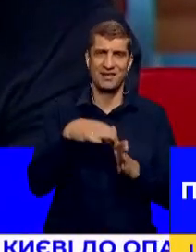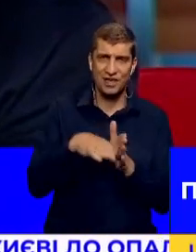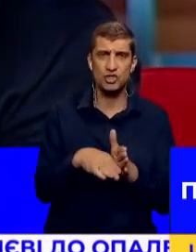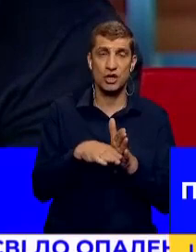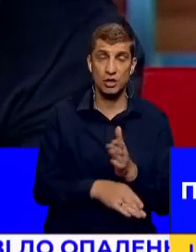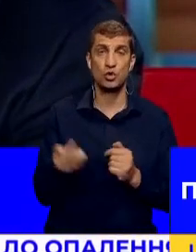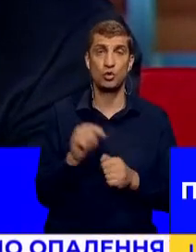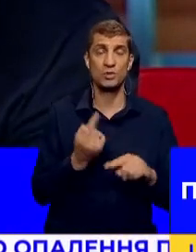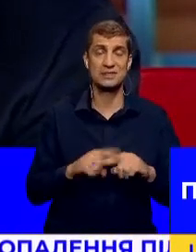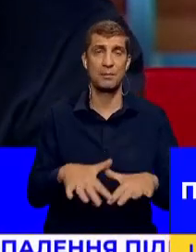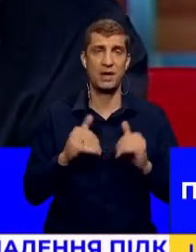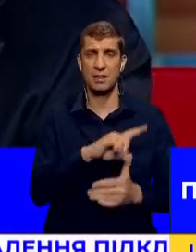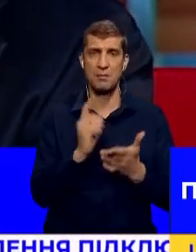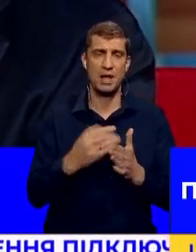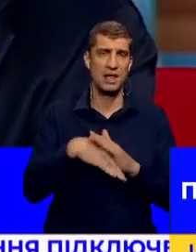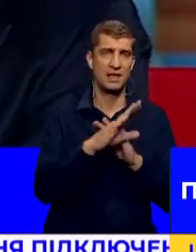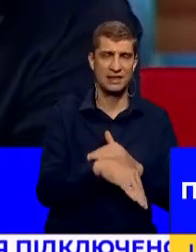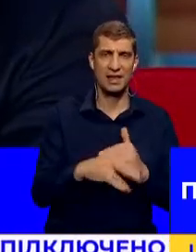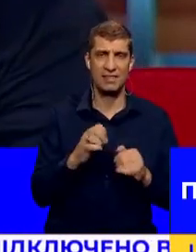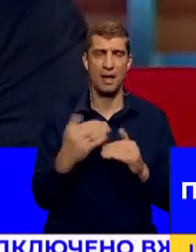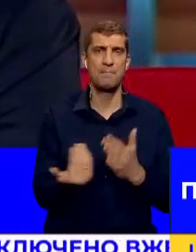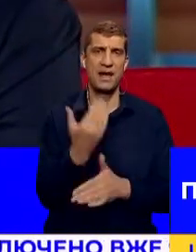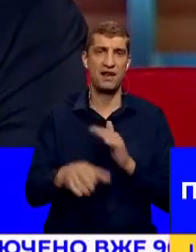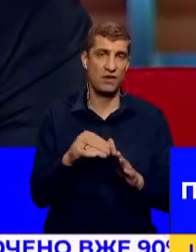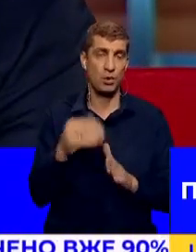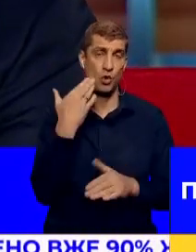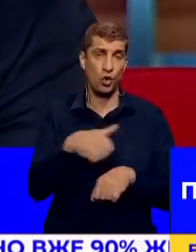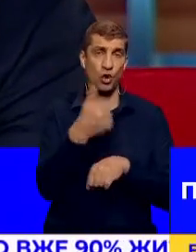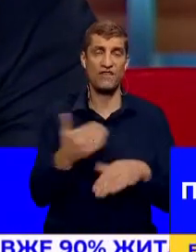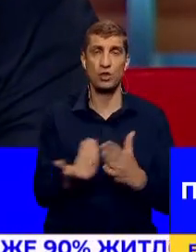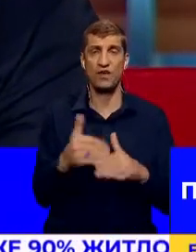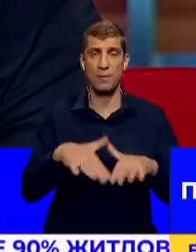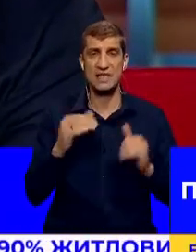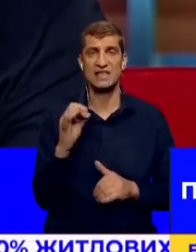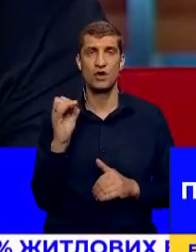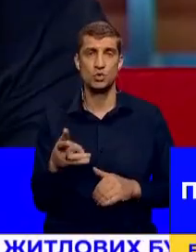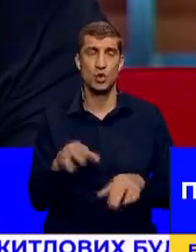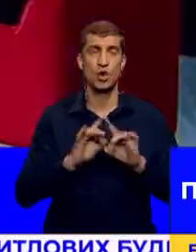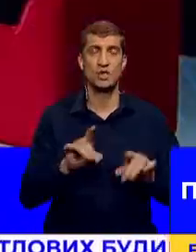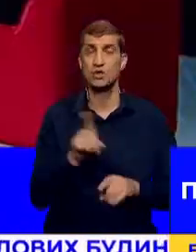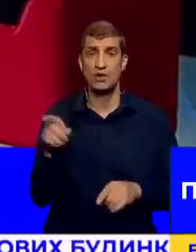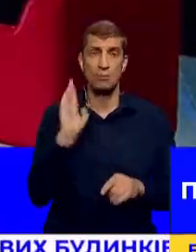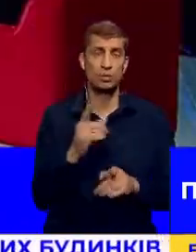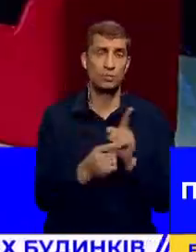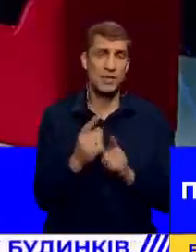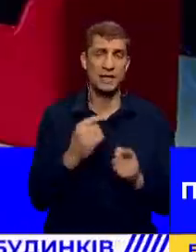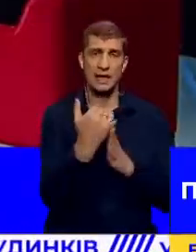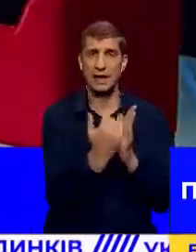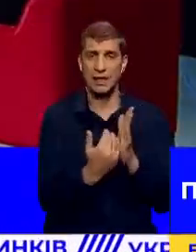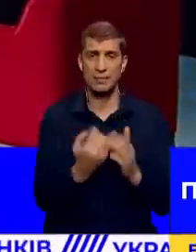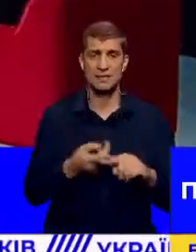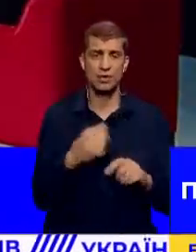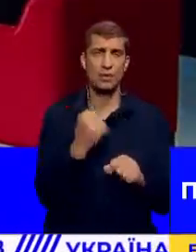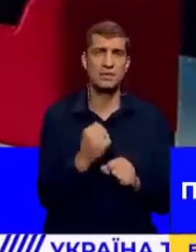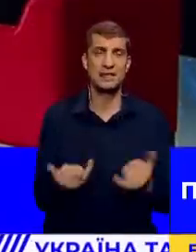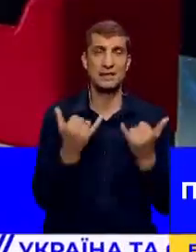Тому цей парламент має йти на перевибори. Коли голова нового парламенту Стефанчук розказує, що вони будуть міняти регламент, це